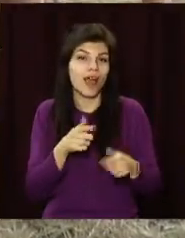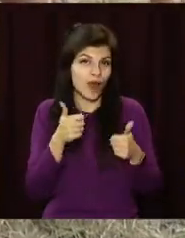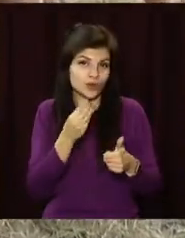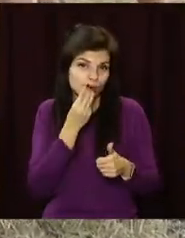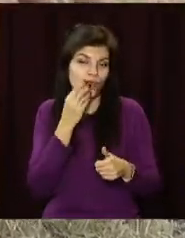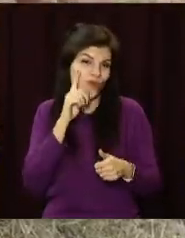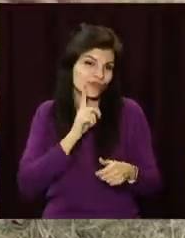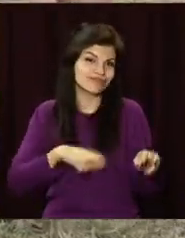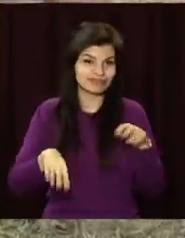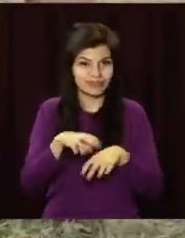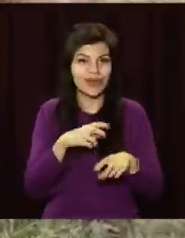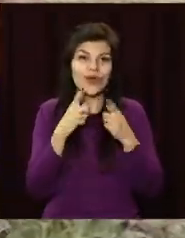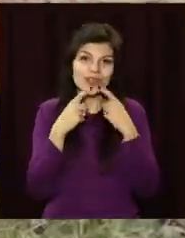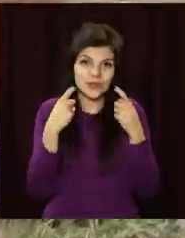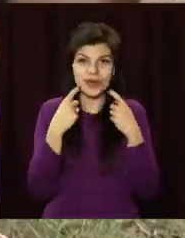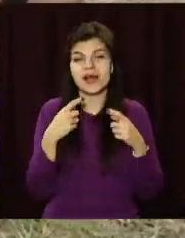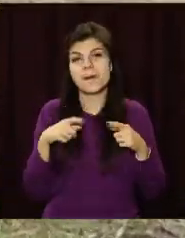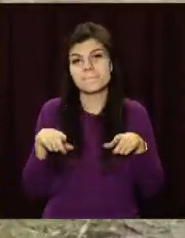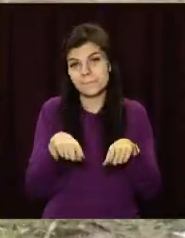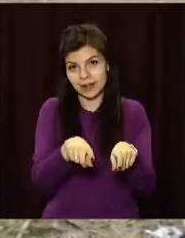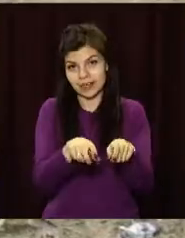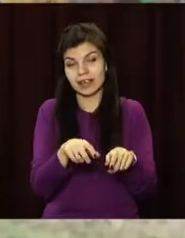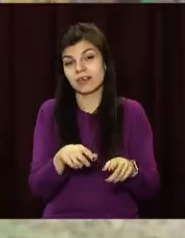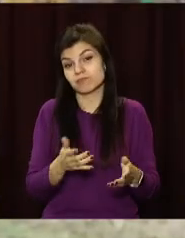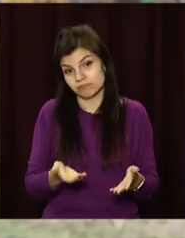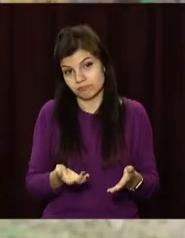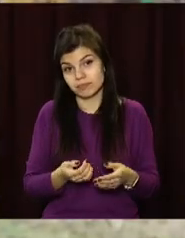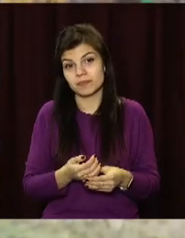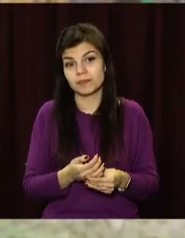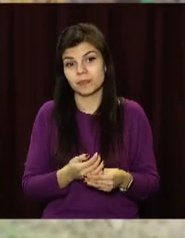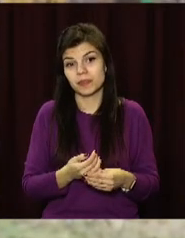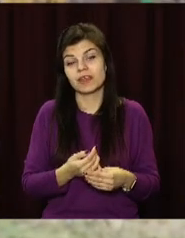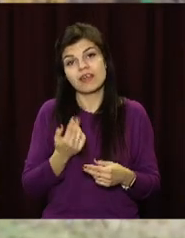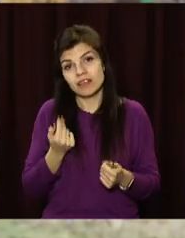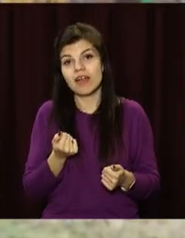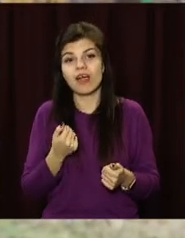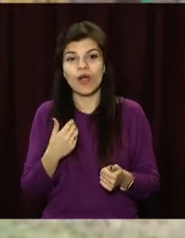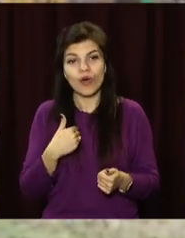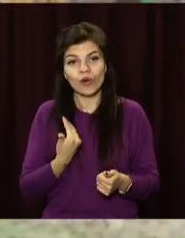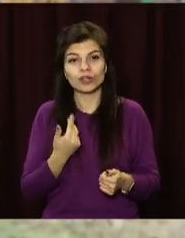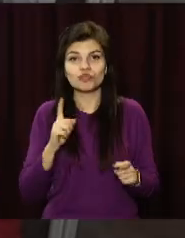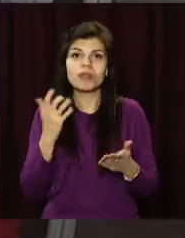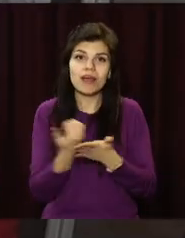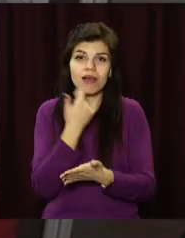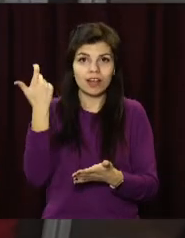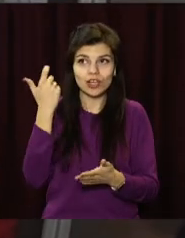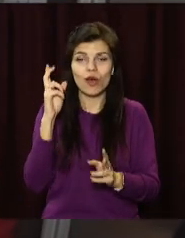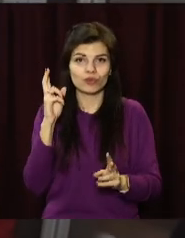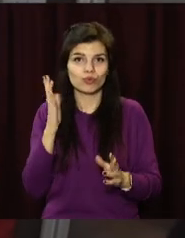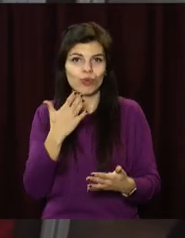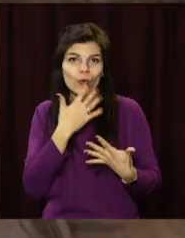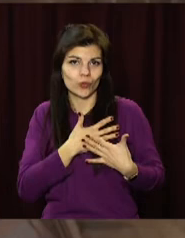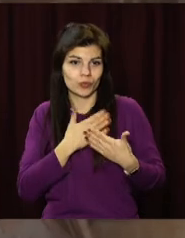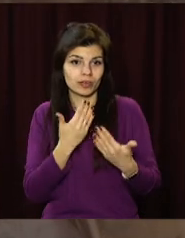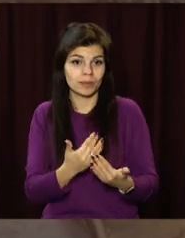кушають, грають, вот, улыбаються, бігають. Ну, все-таки... Звісно, хотілося б їм знайти якихось хазяїв. Декому продовжує все